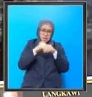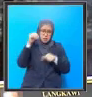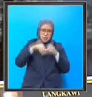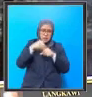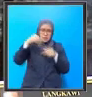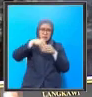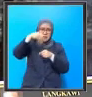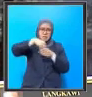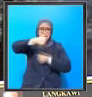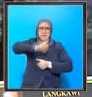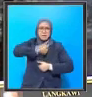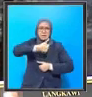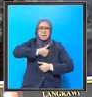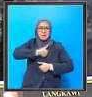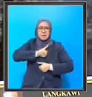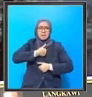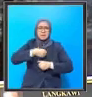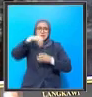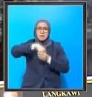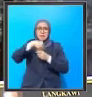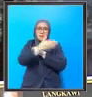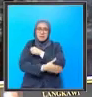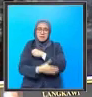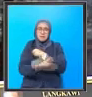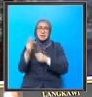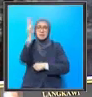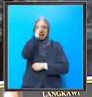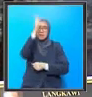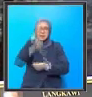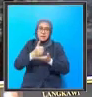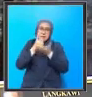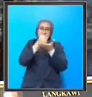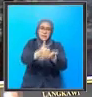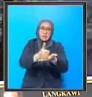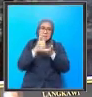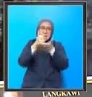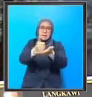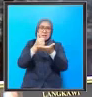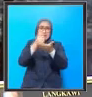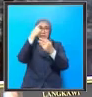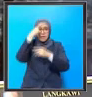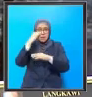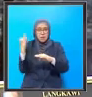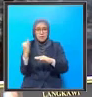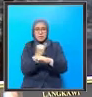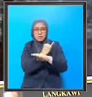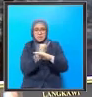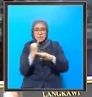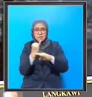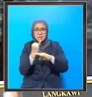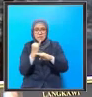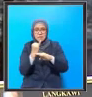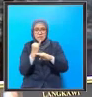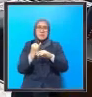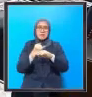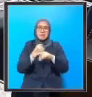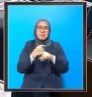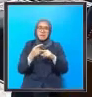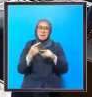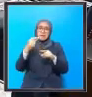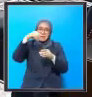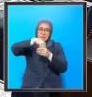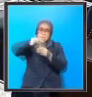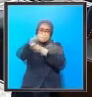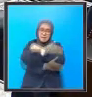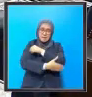kita dan kerjaan memberi bantuan Hai untuk industri tempatan Pelabuhan tempat and